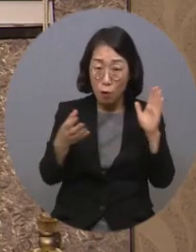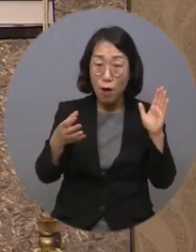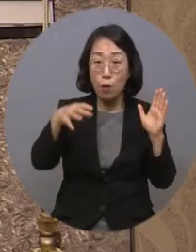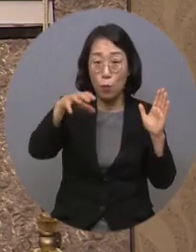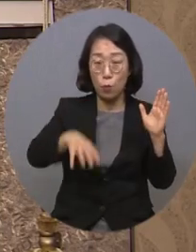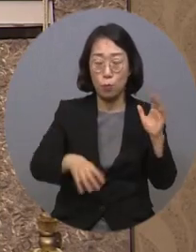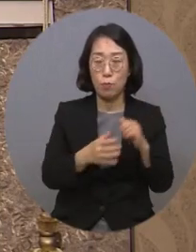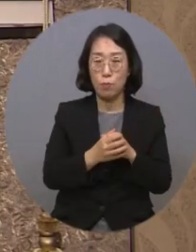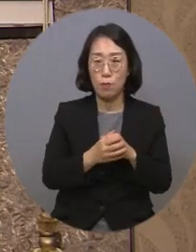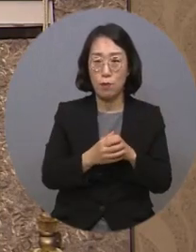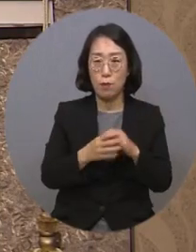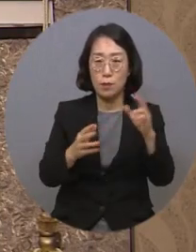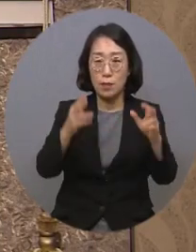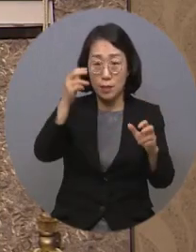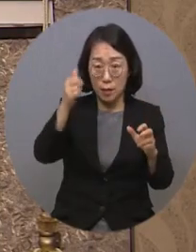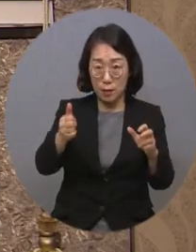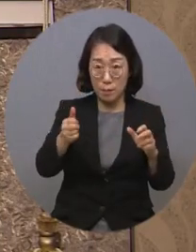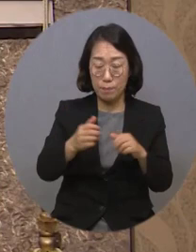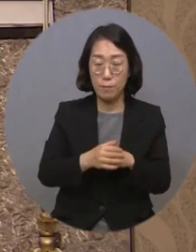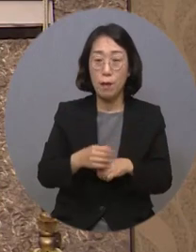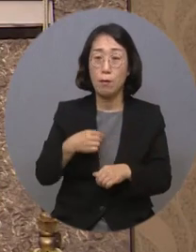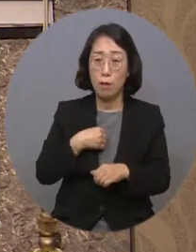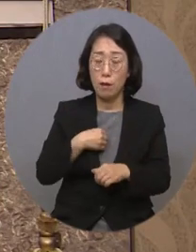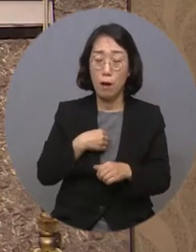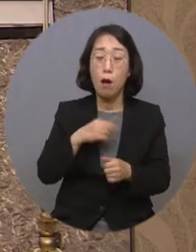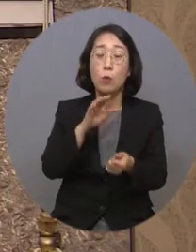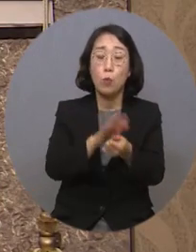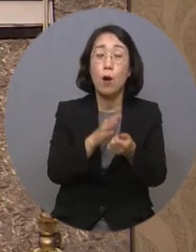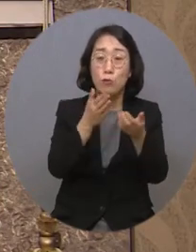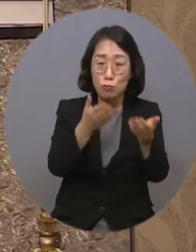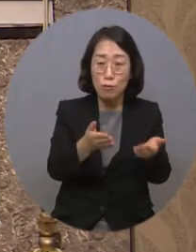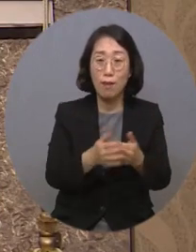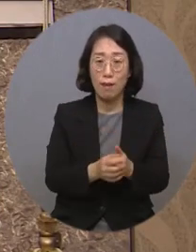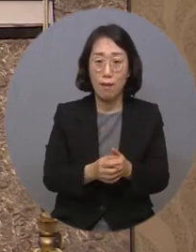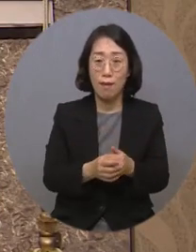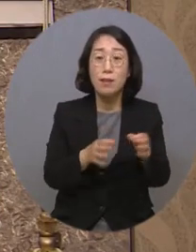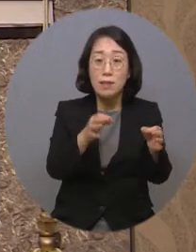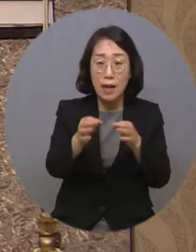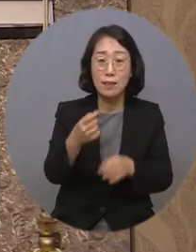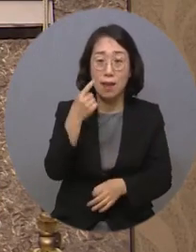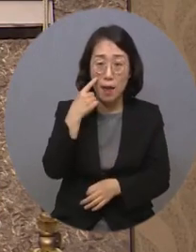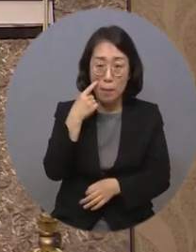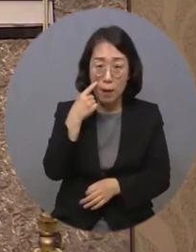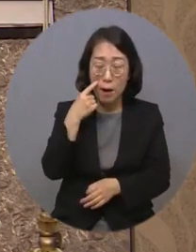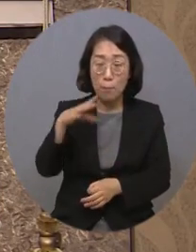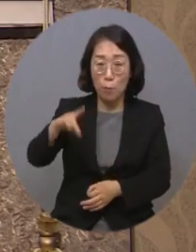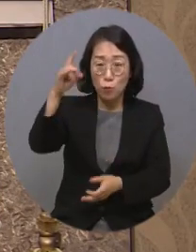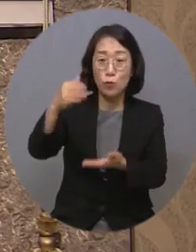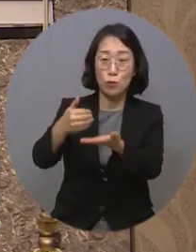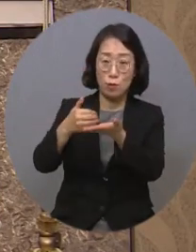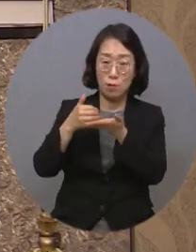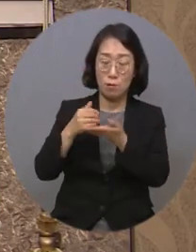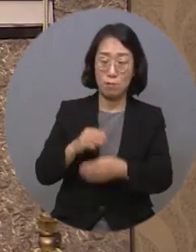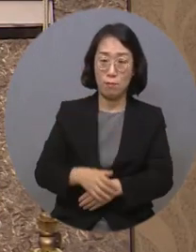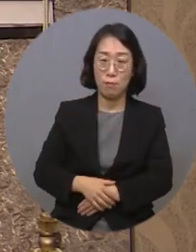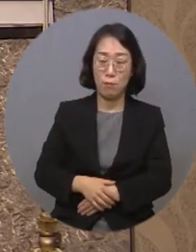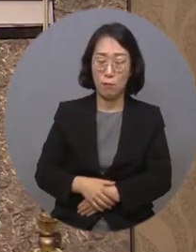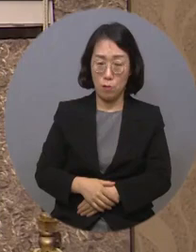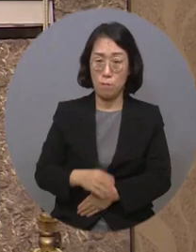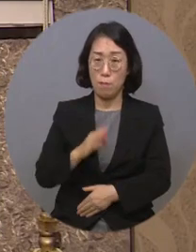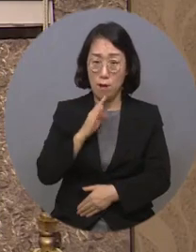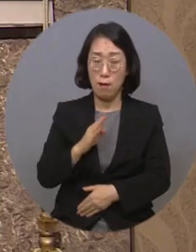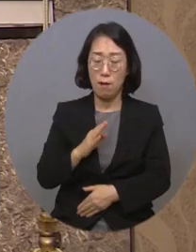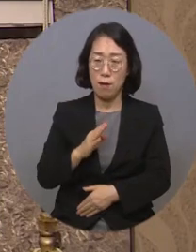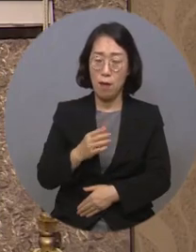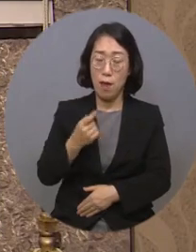아, 당신이 돈가스에 대해서 도와줄 테니까 돈가스 좀도 해봐라, 그런 거예요. 그래서 그래요, 그러면